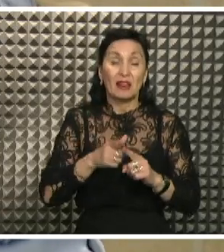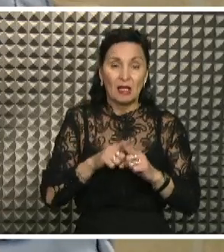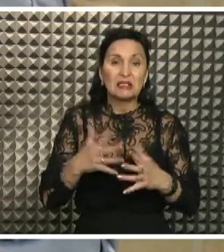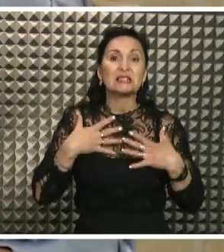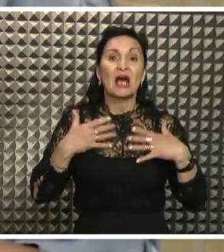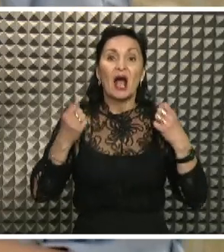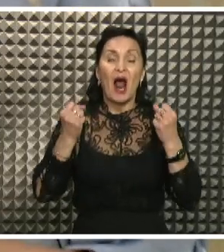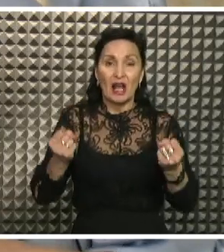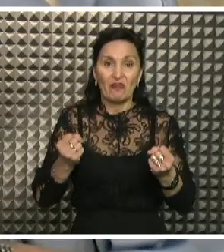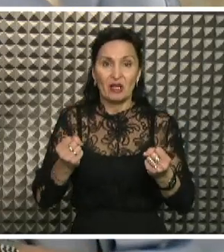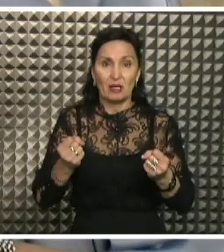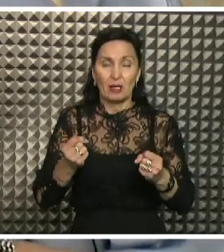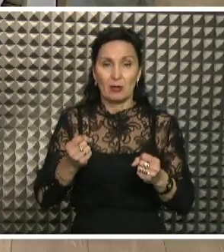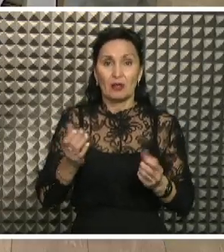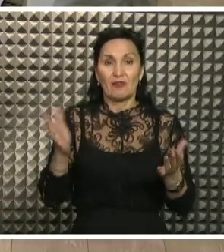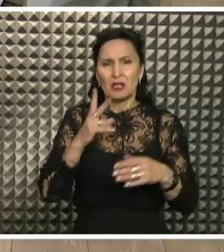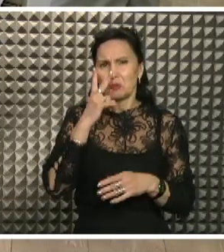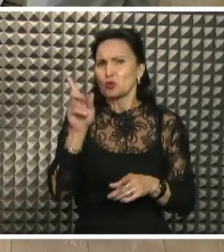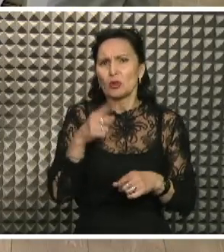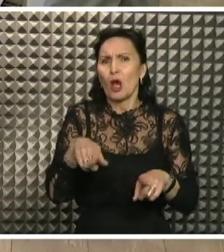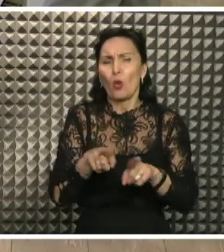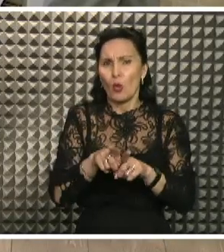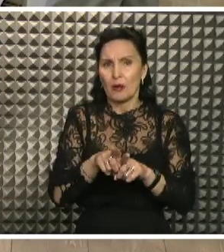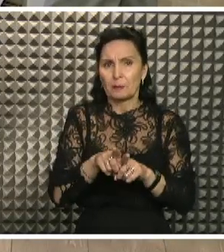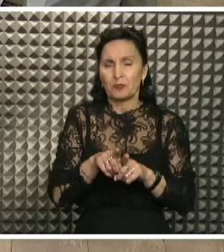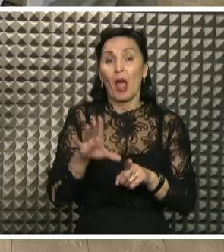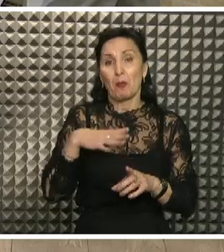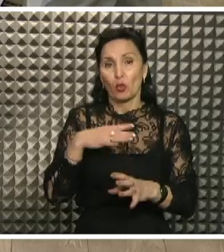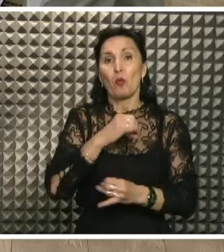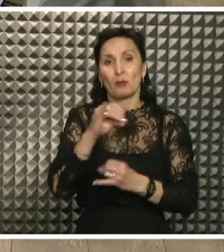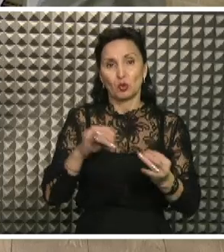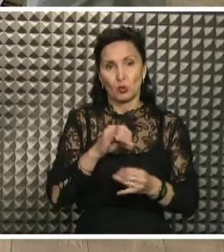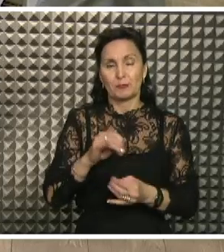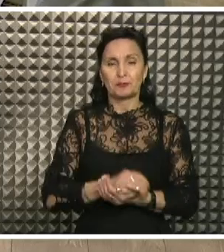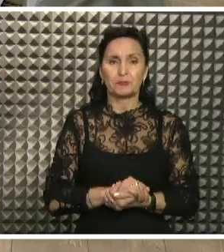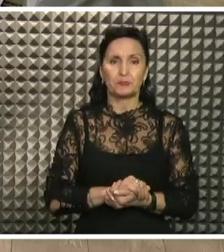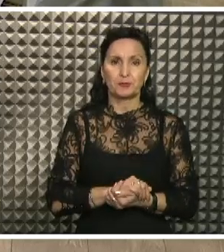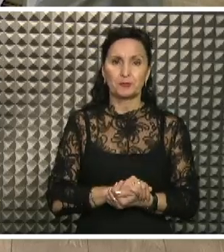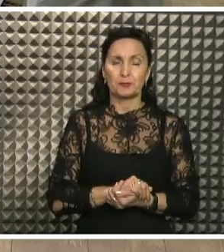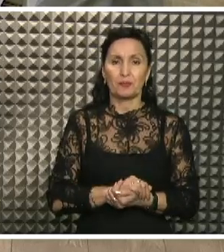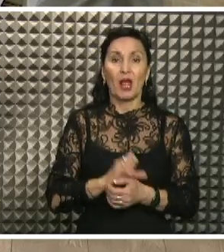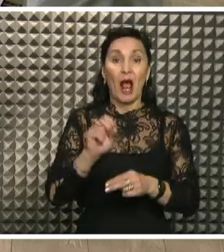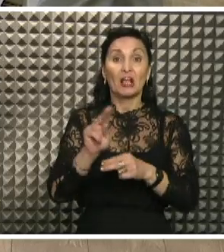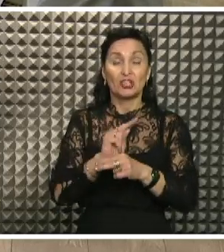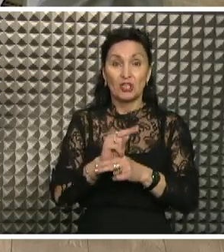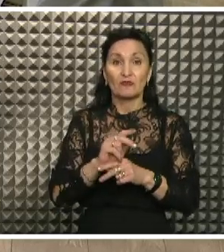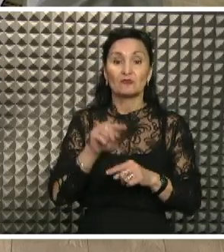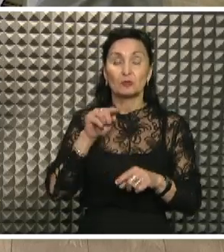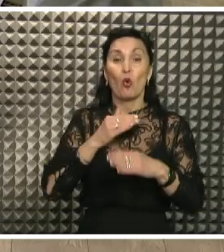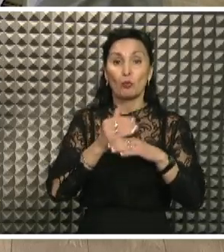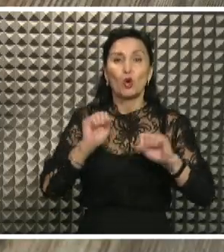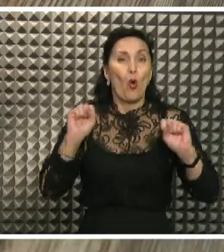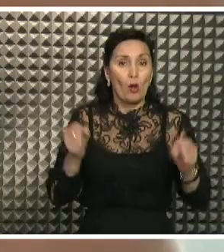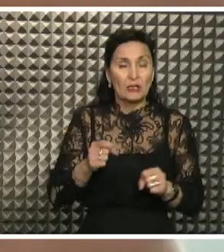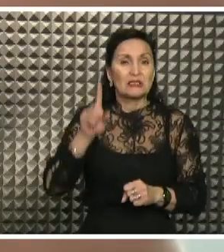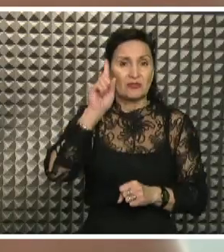нашего организма. Давайте посмотрим сюжет, что же это такое, и затем обсудим. О лечении с помощью холода известно